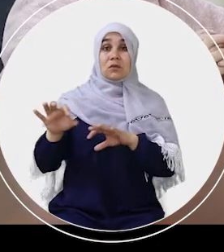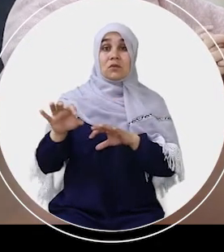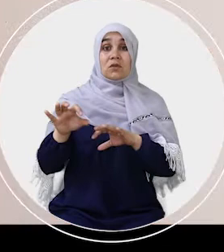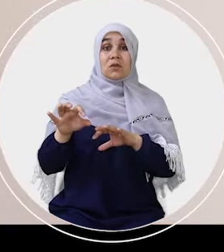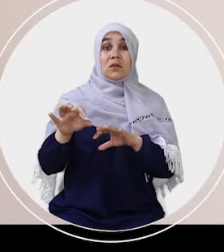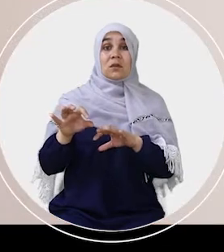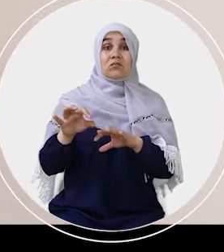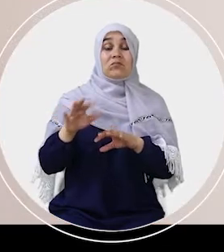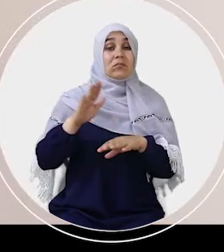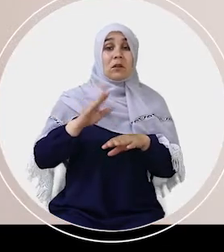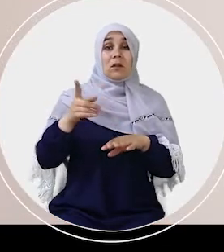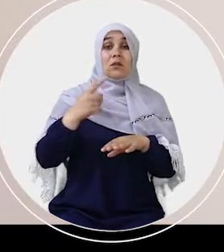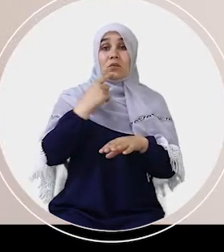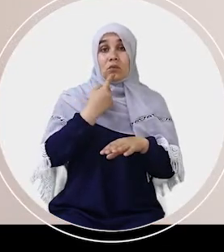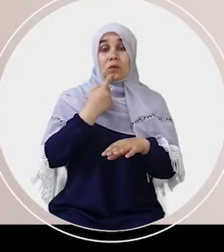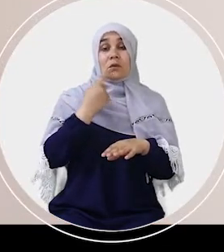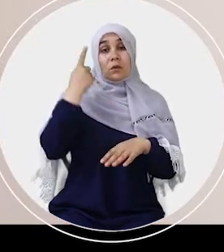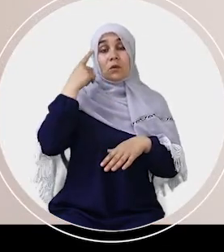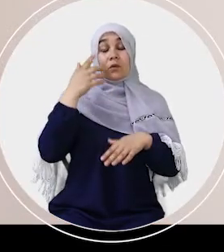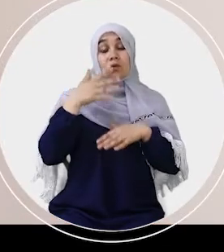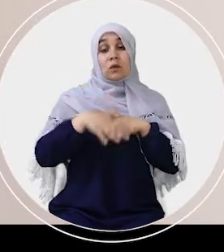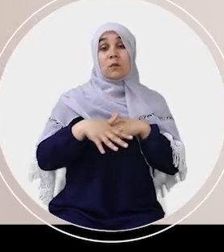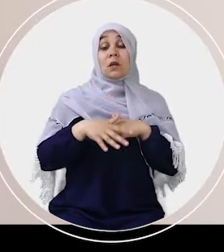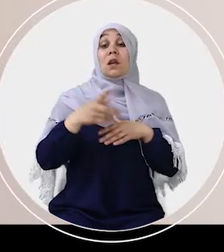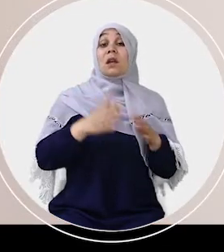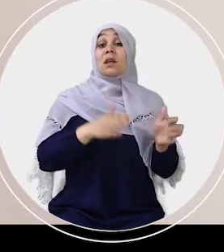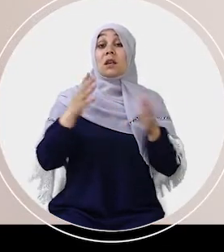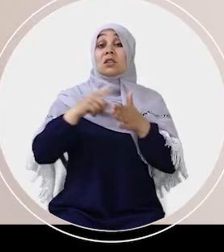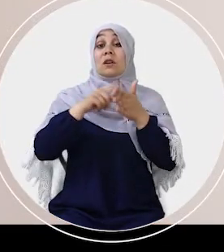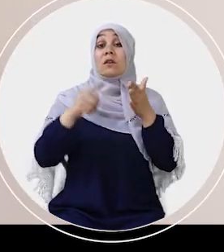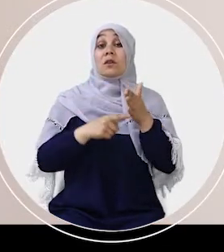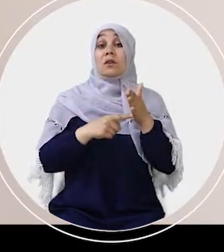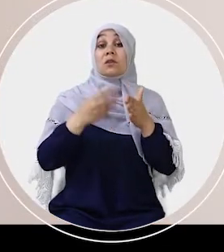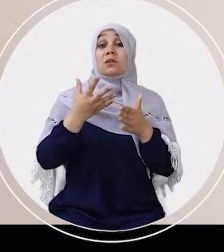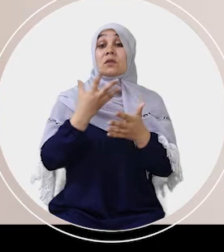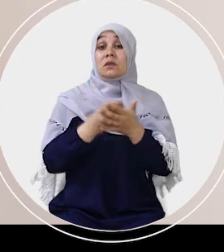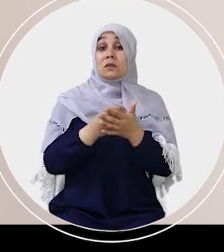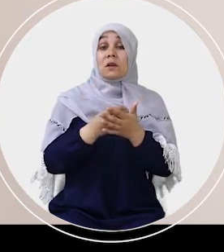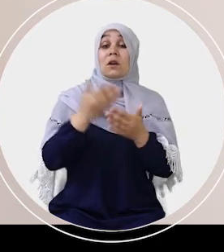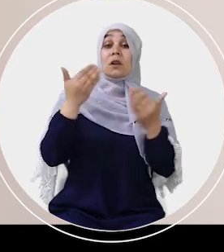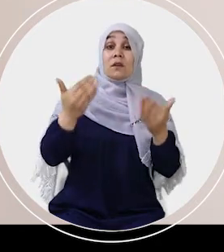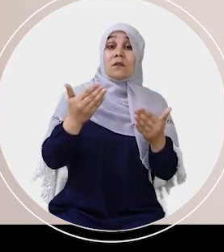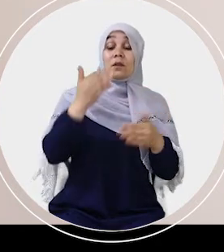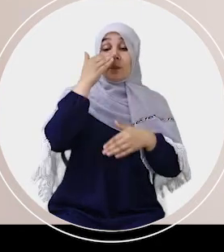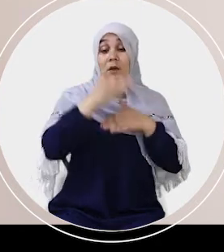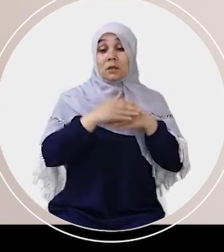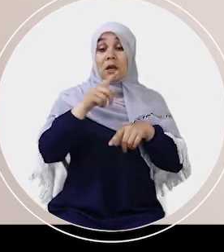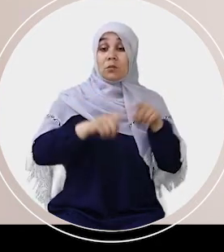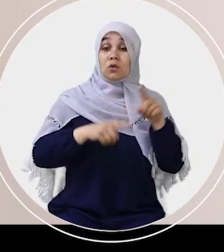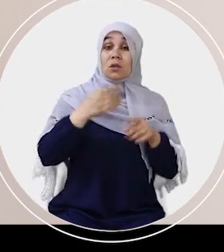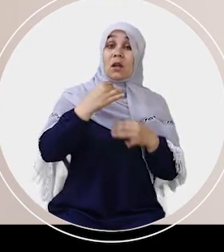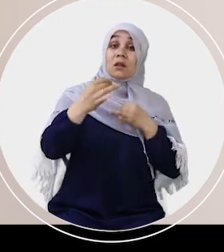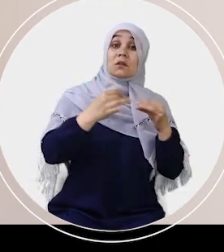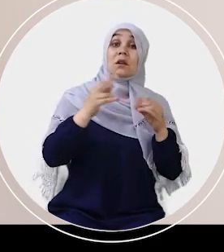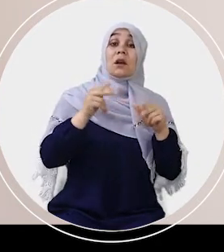demak juda ham sust. Keyingi savol, turmush o'rtog'ingiz, qarindoshlaringiz va dugonalaringiz kabi yaqinlaringiz bilan bo'lgan